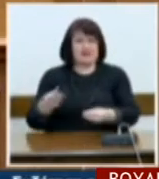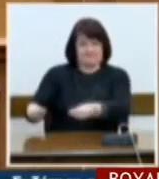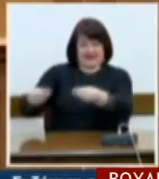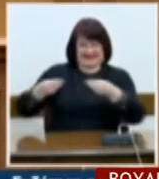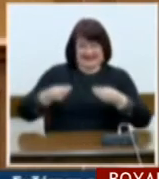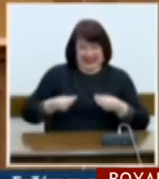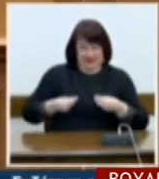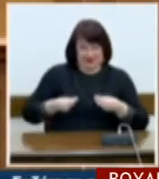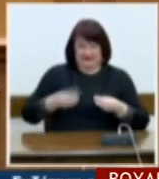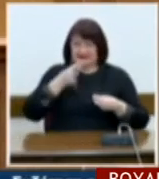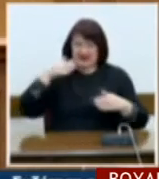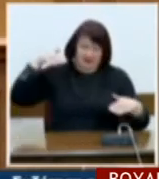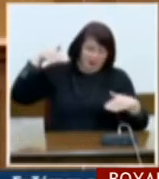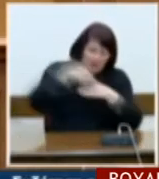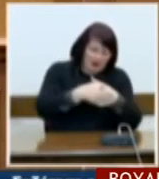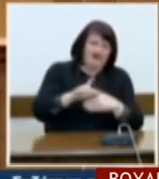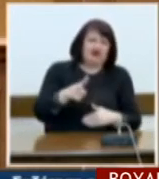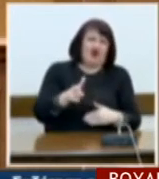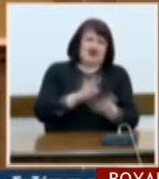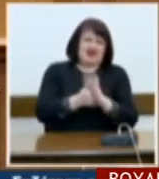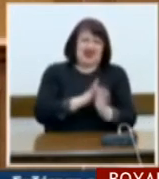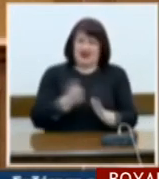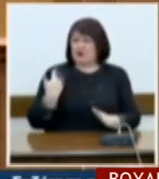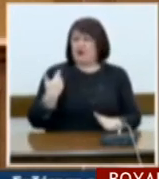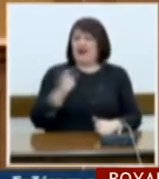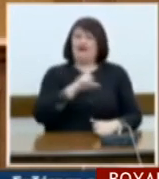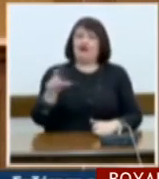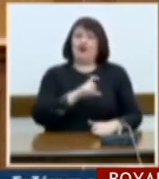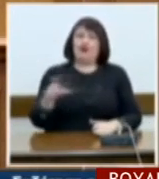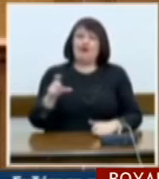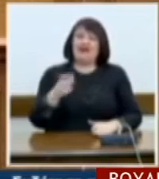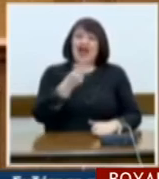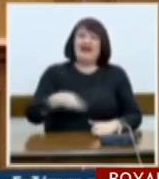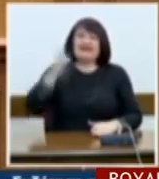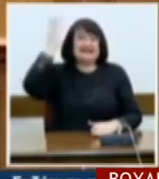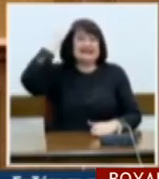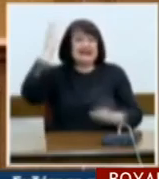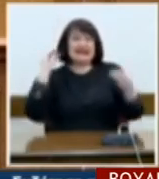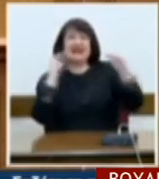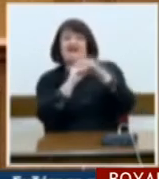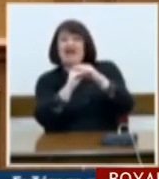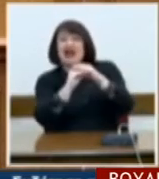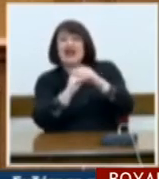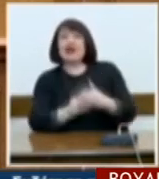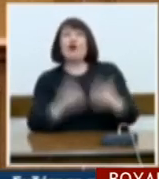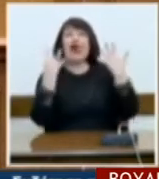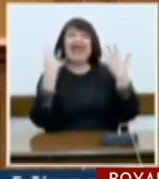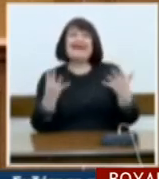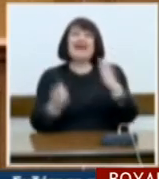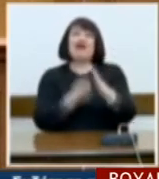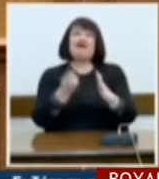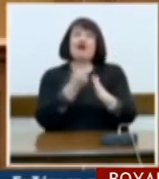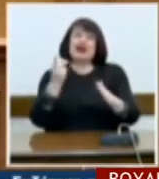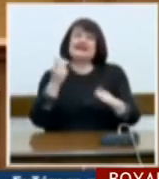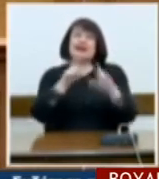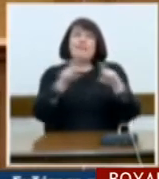όρια της χρεοκοπίας και πριν από λίγες εβδομάδες έκανε αύξηση κεφαλαίου σε τιμή 9 φορές μεγαλύτερη τη μετοχή